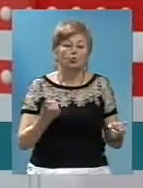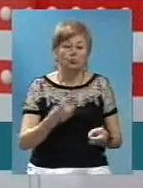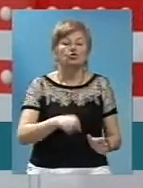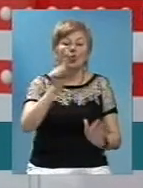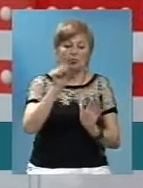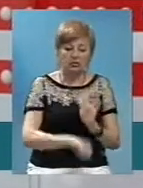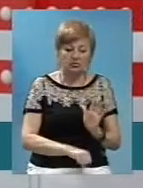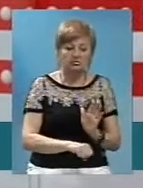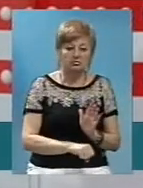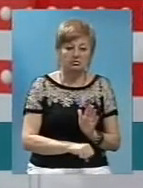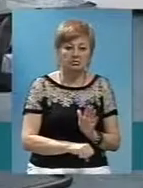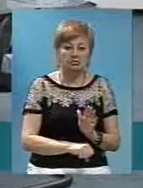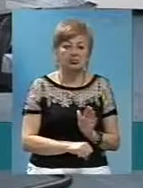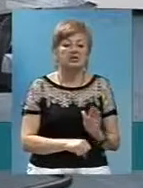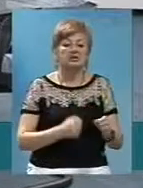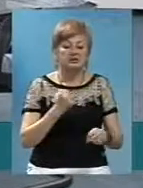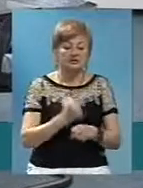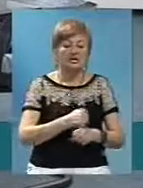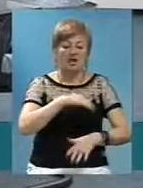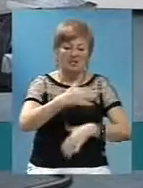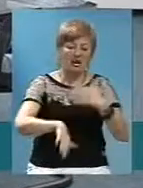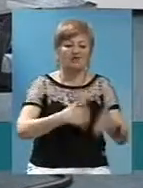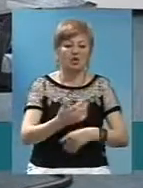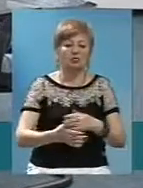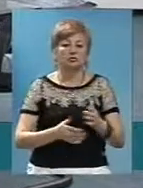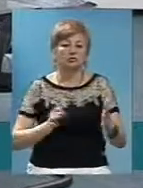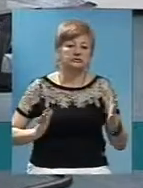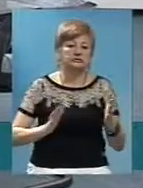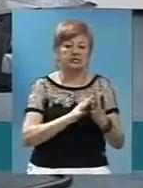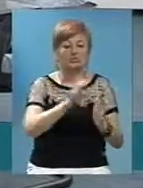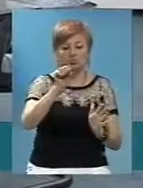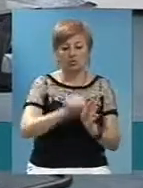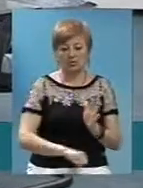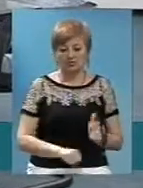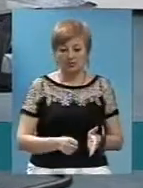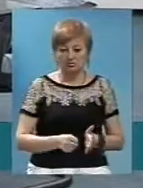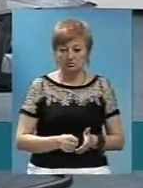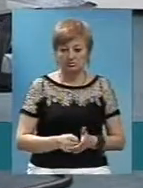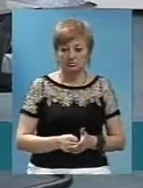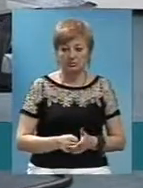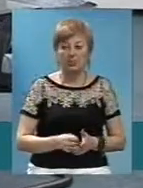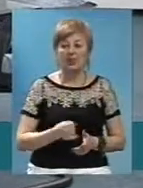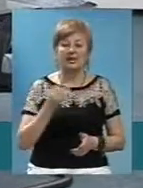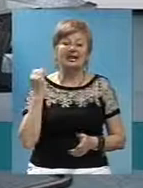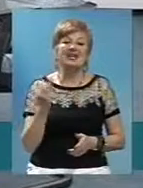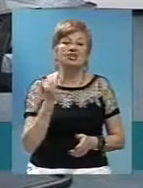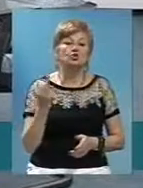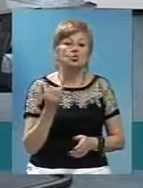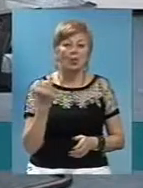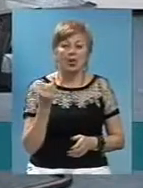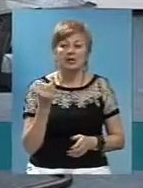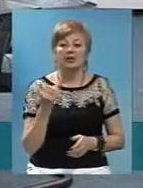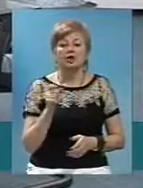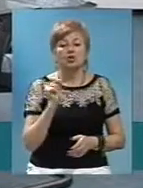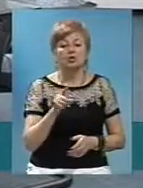Тобто переворот. Замах, переворот, заколот, вбивство. І історія і